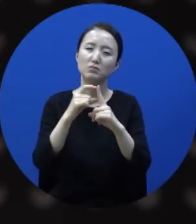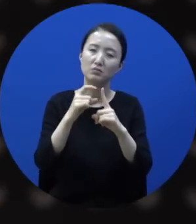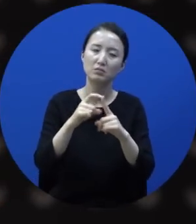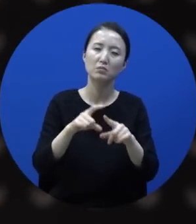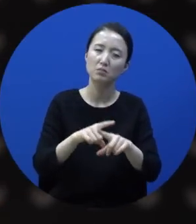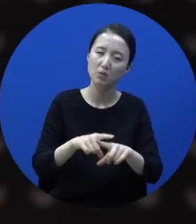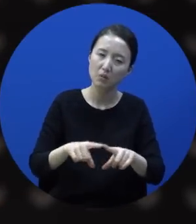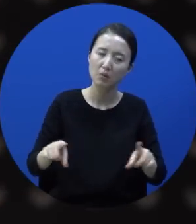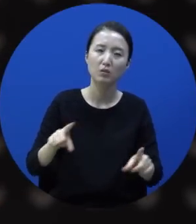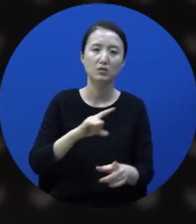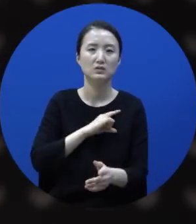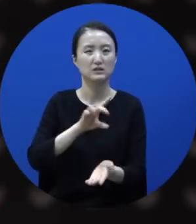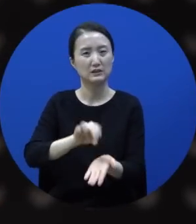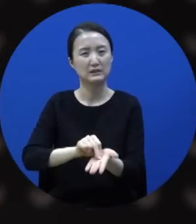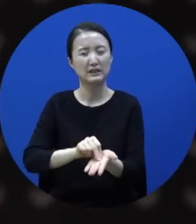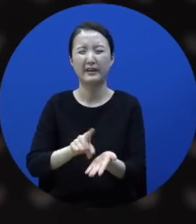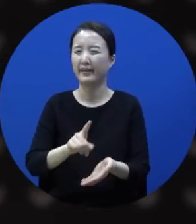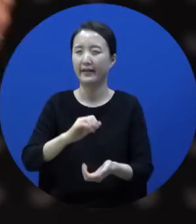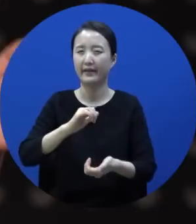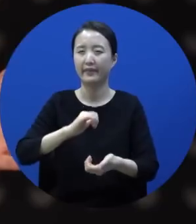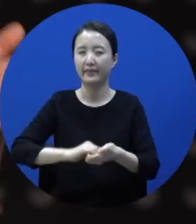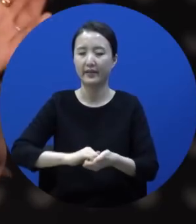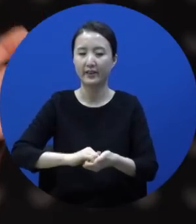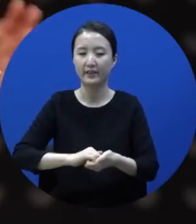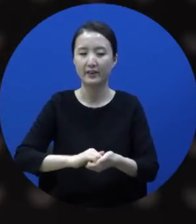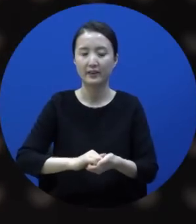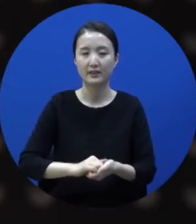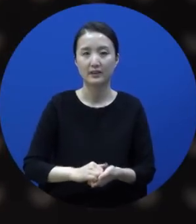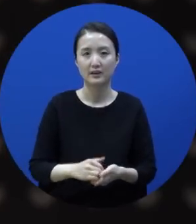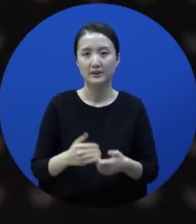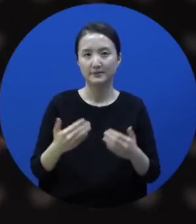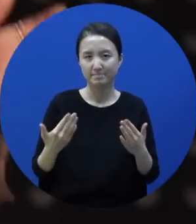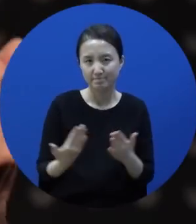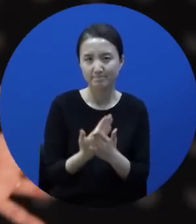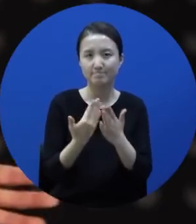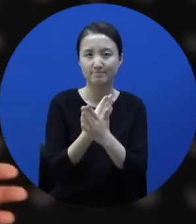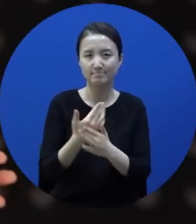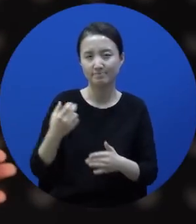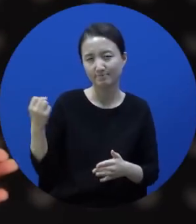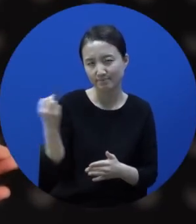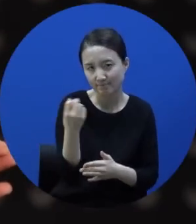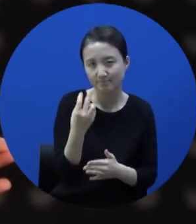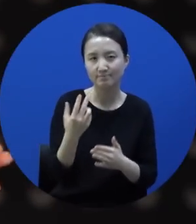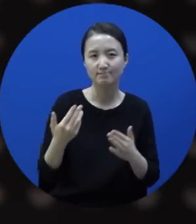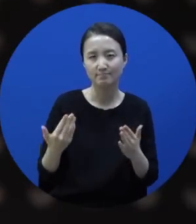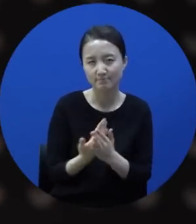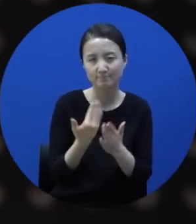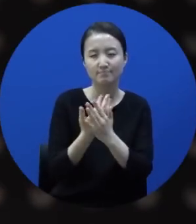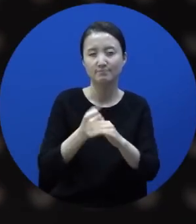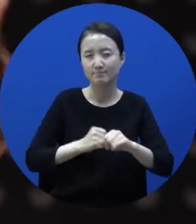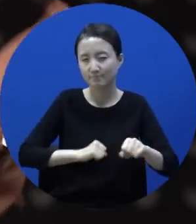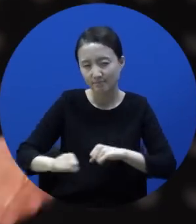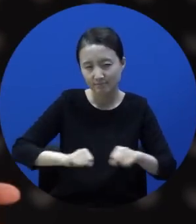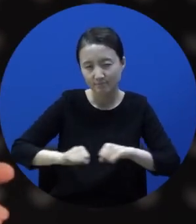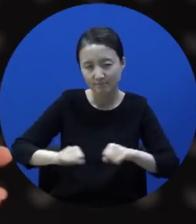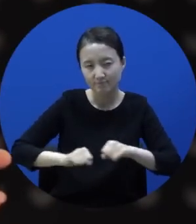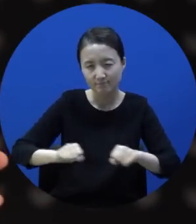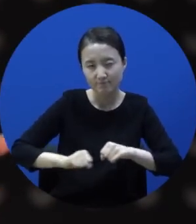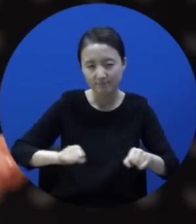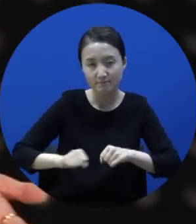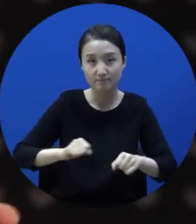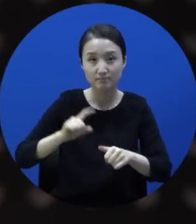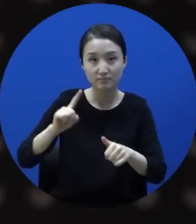거기에서의 발전은 사실 없거든요. 근데 그게 계속 발전되다 보면 전문성이 생기게 되고 남들보다 더 많이